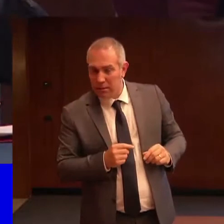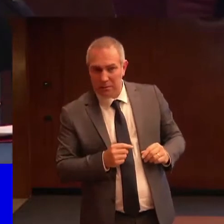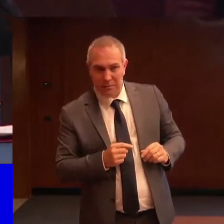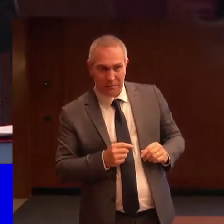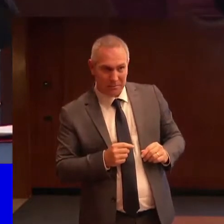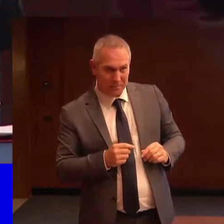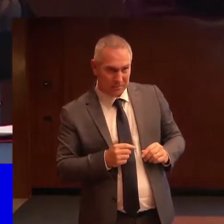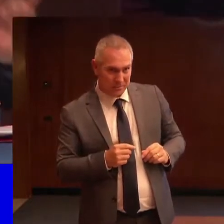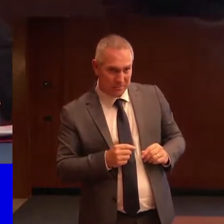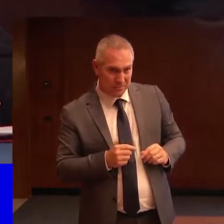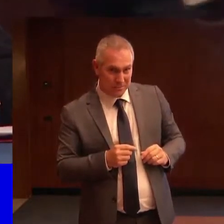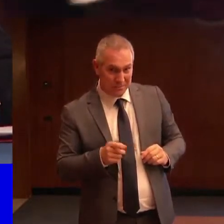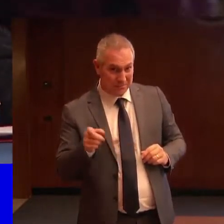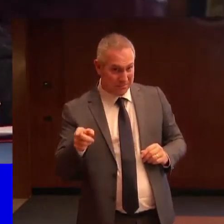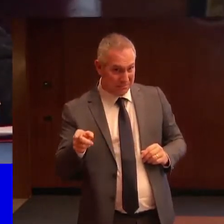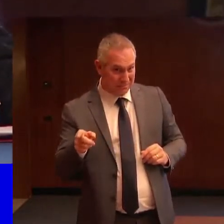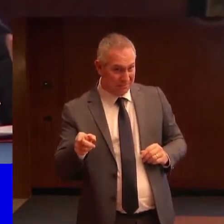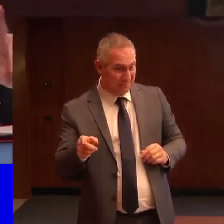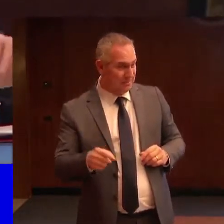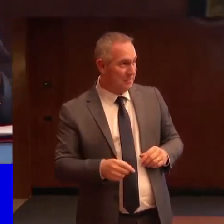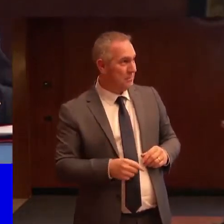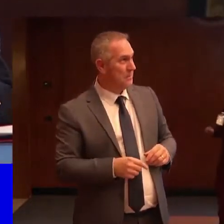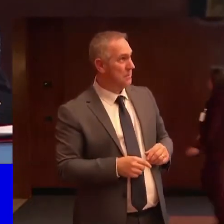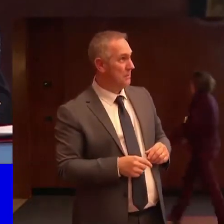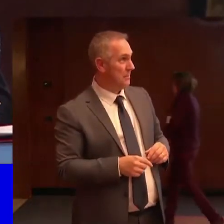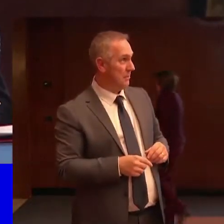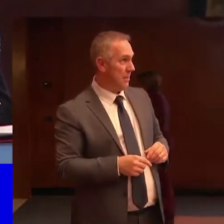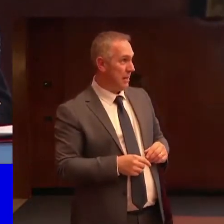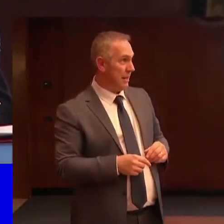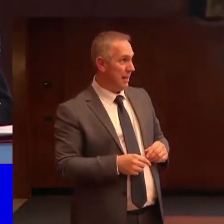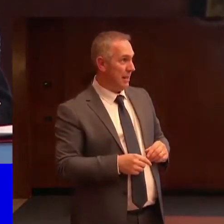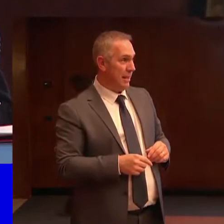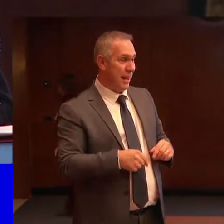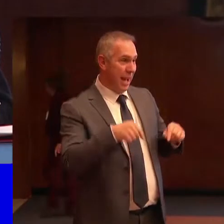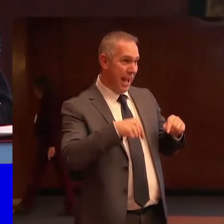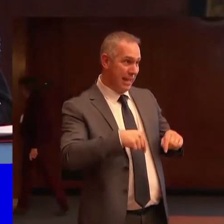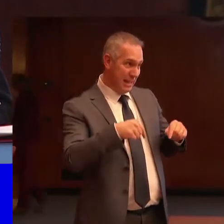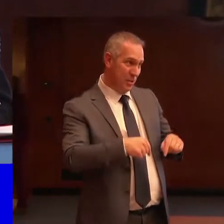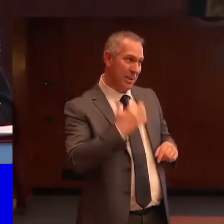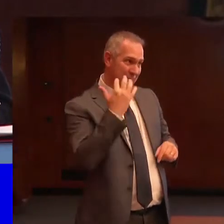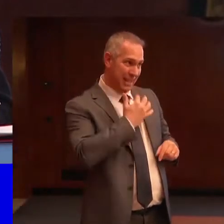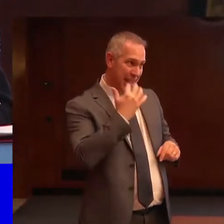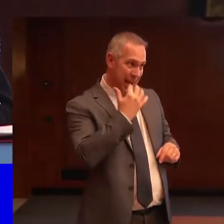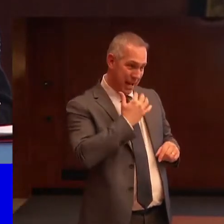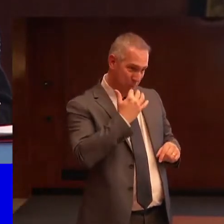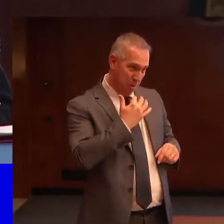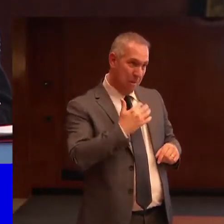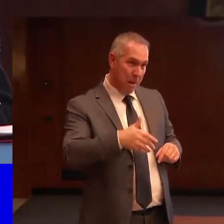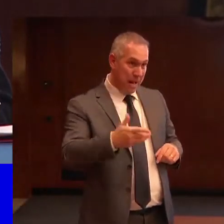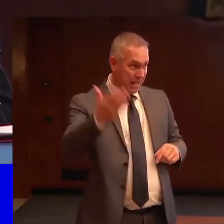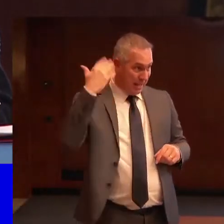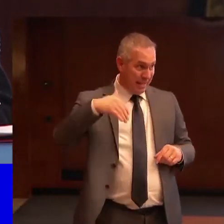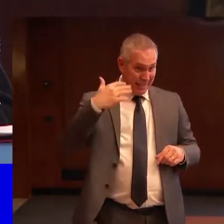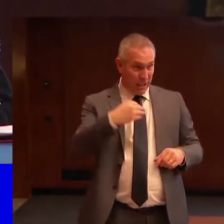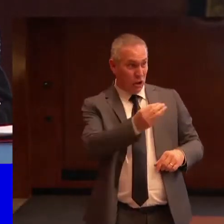Lei la reazione è stata questa. Lei dice: adesso ci ridiamo. All'epoca abbiamo reagito molto, ma molto,